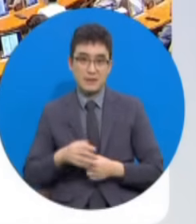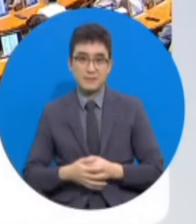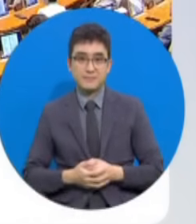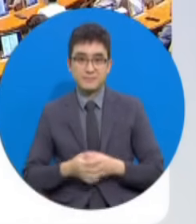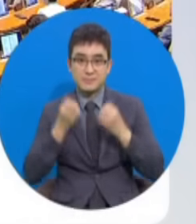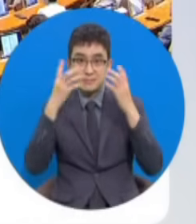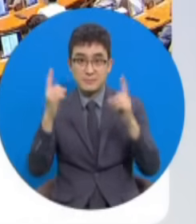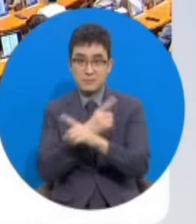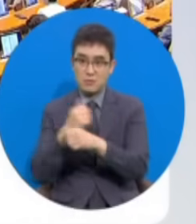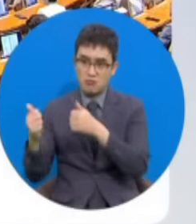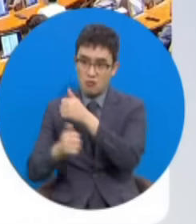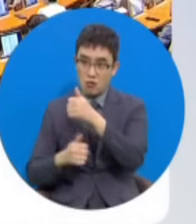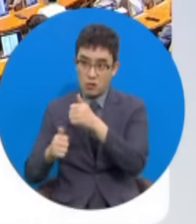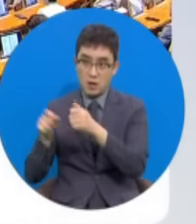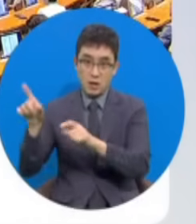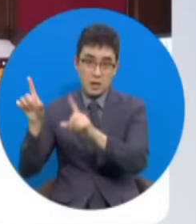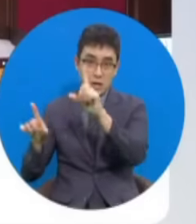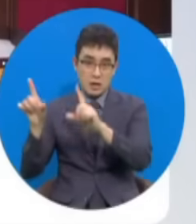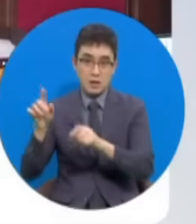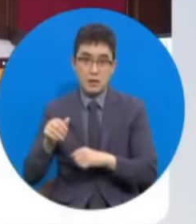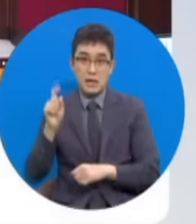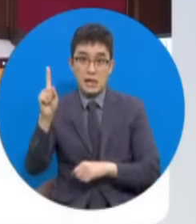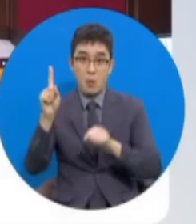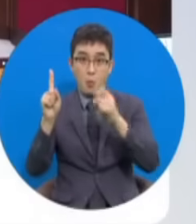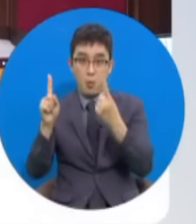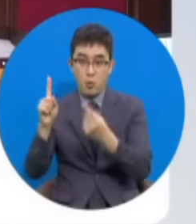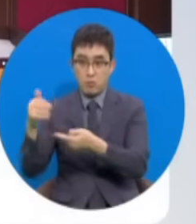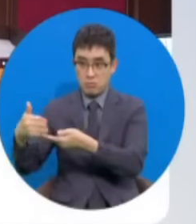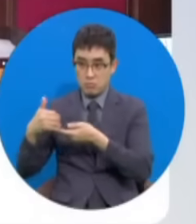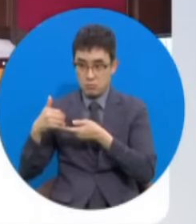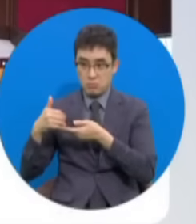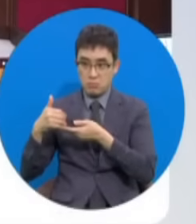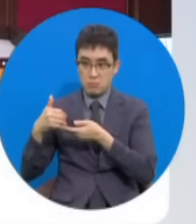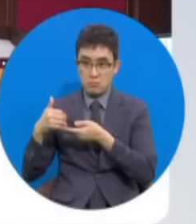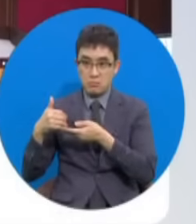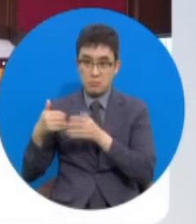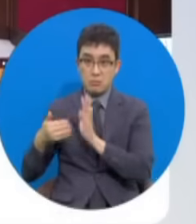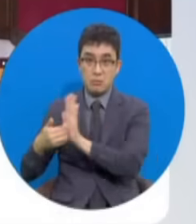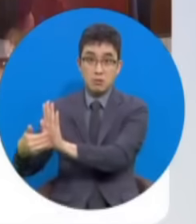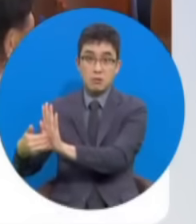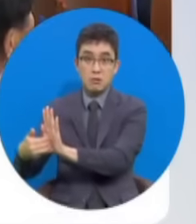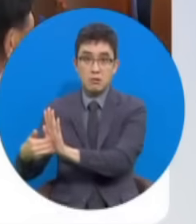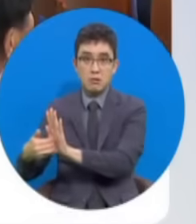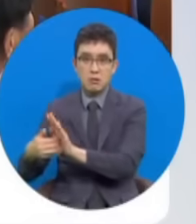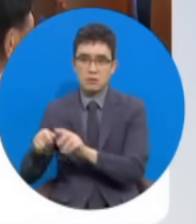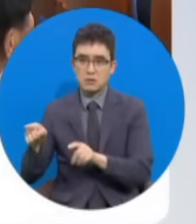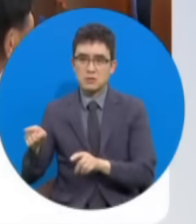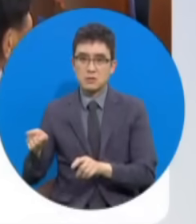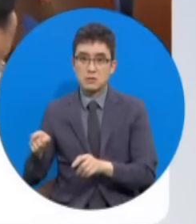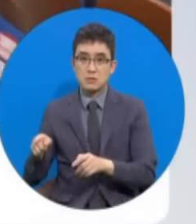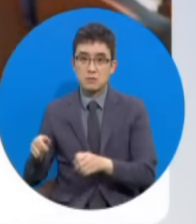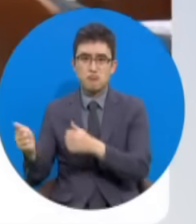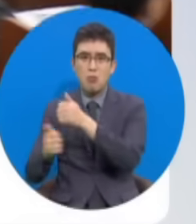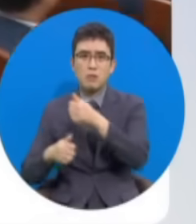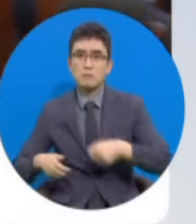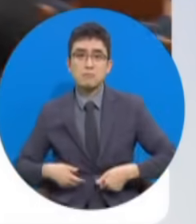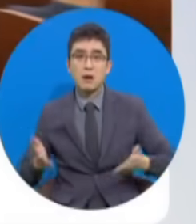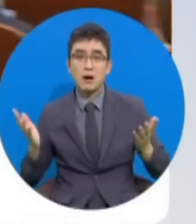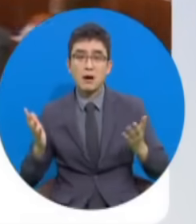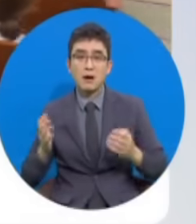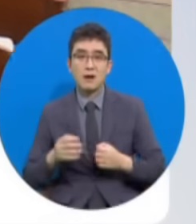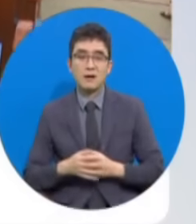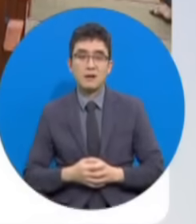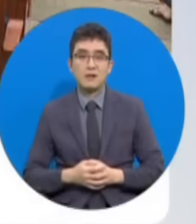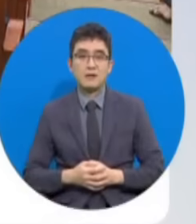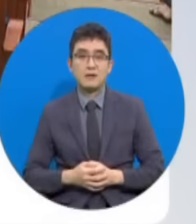어떤 존재가 더군다나 1호안이 거의 거절됨으로 말미암아서 또 존재가 미미해졌고 아까 김명지 의원께서